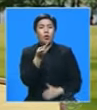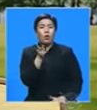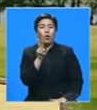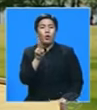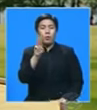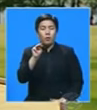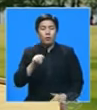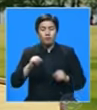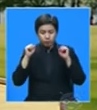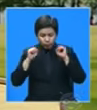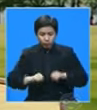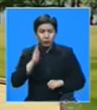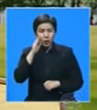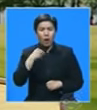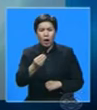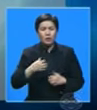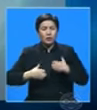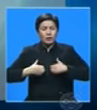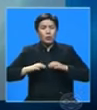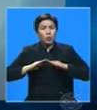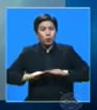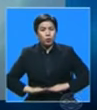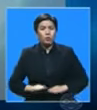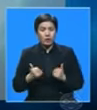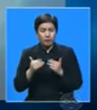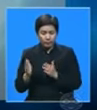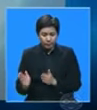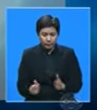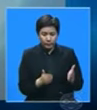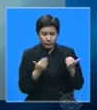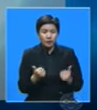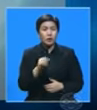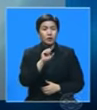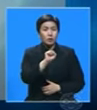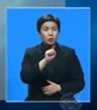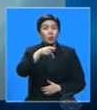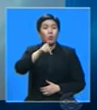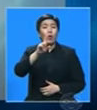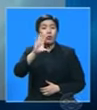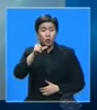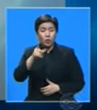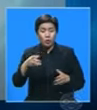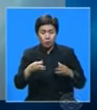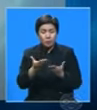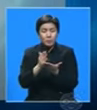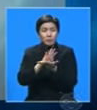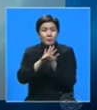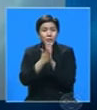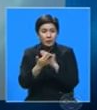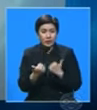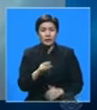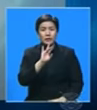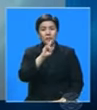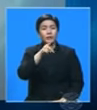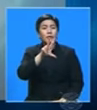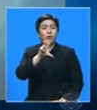าให้ได้ลดความเดือดร้อนประชาชนได้อย่างยั่งยืนนะครับเรื่องการสรรหาสมาชิกสภาปฏิรูปแห่งชาติยอดรวม 7,362 คนน